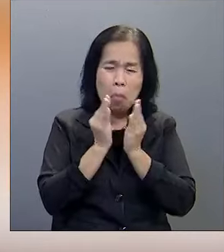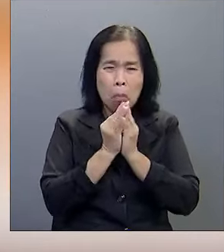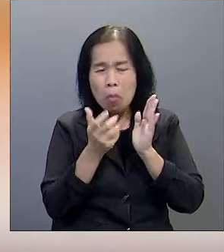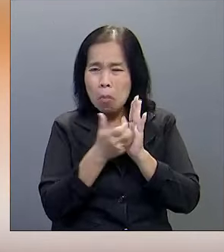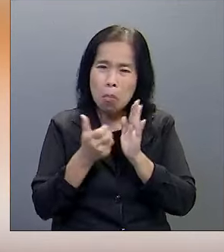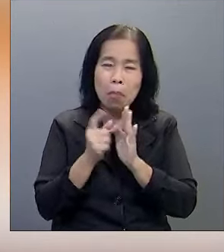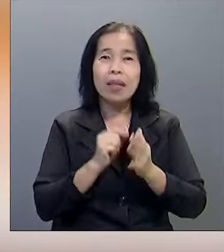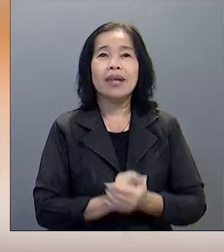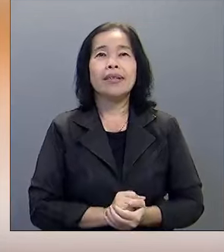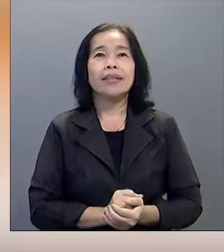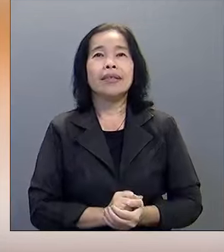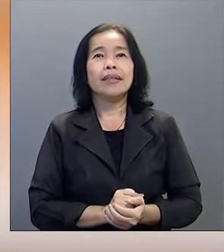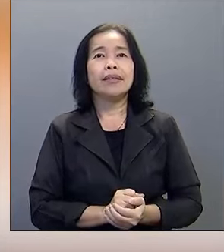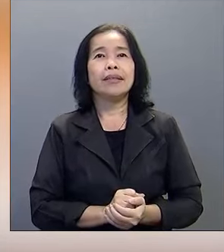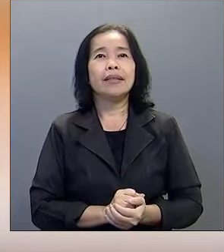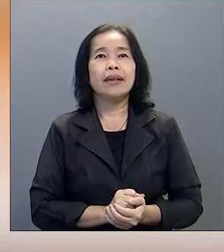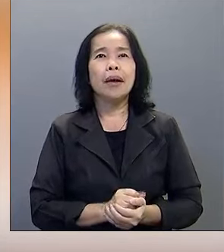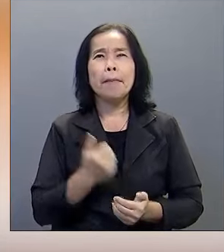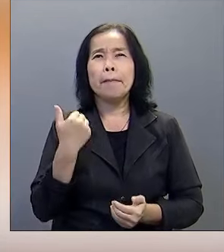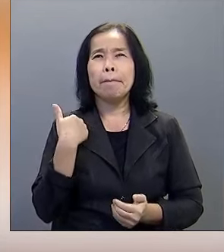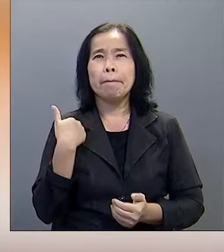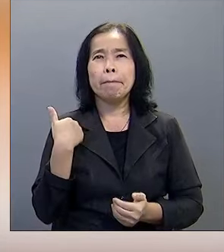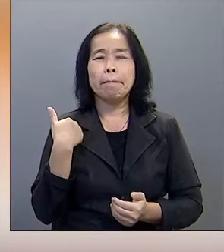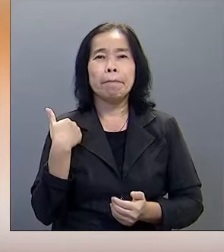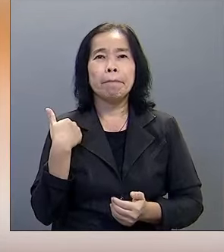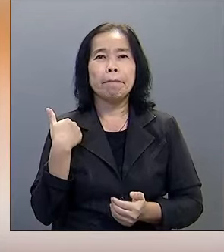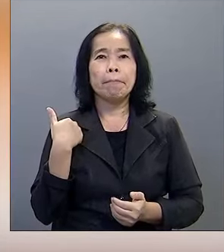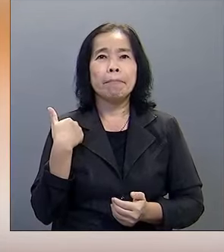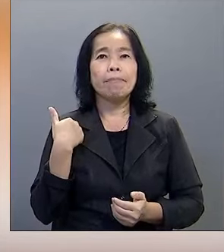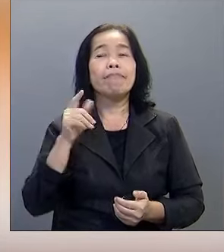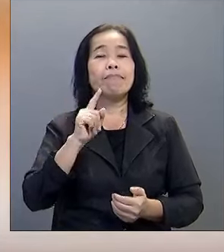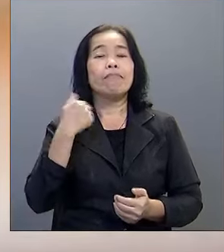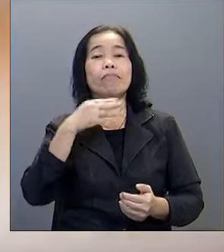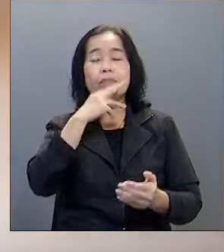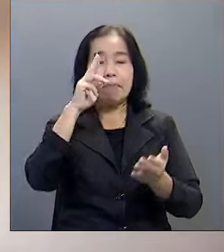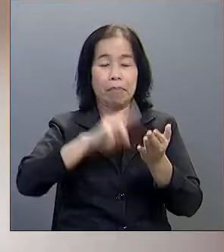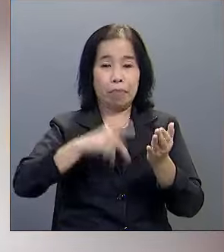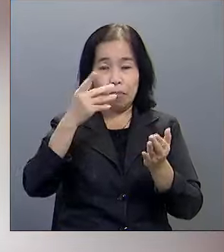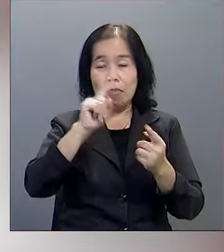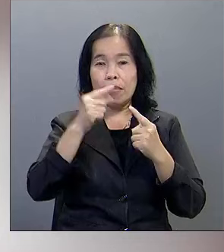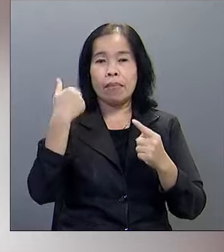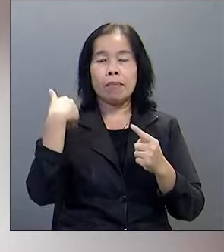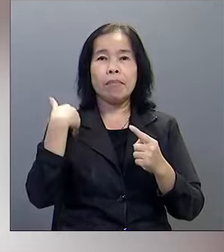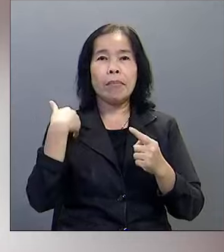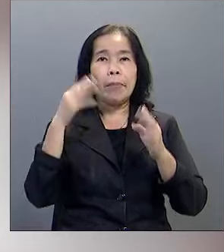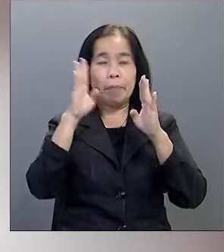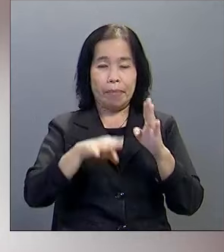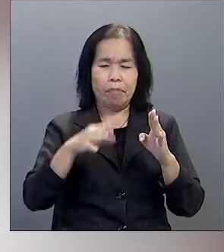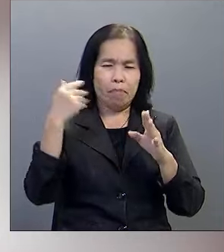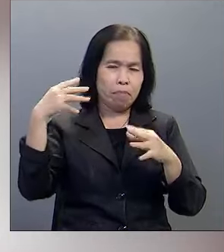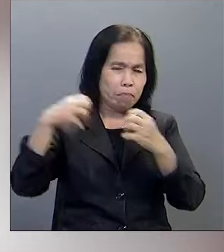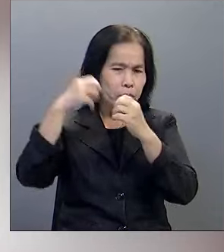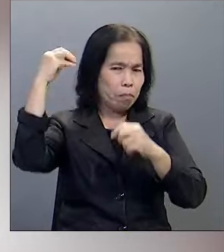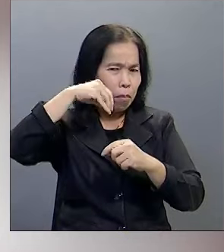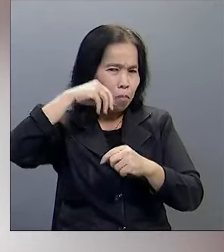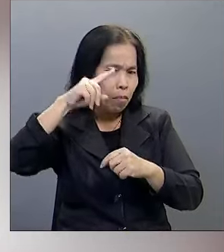นน จรง ๆ ก็เหืต่ประเทศครับคือเราก็ดูจากต่ประเทศเขาเร่มาก่อนแล้เรากเอาแบบขเขาถอดมาแล้